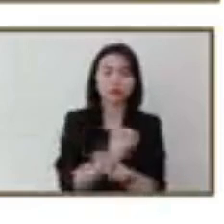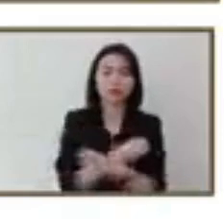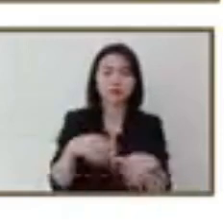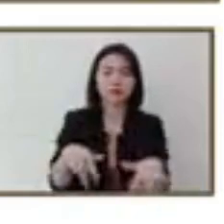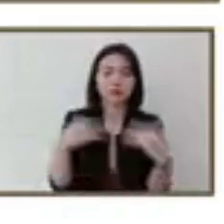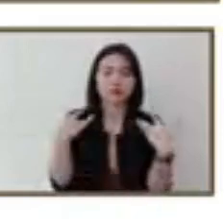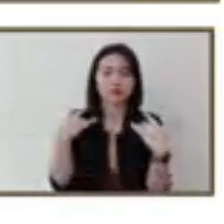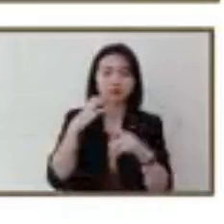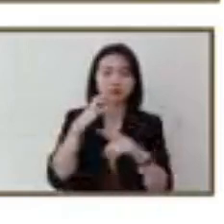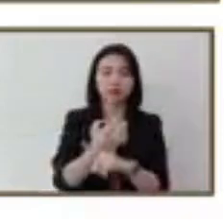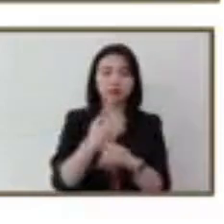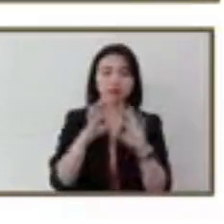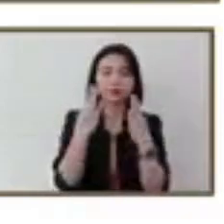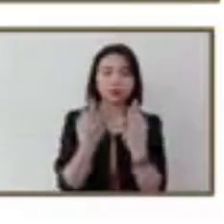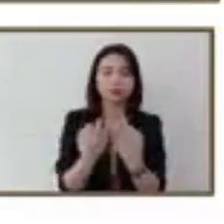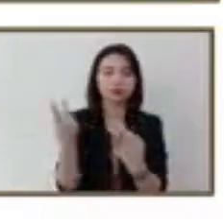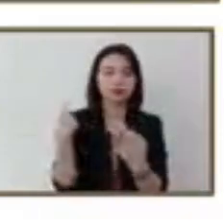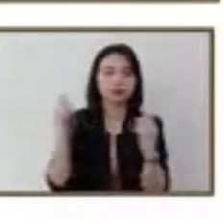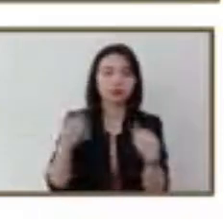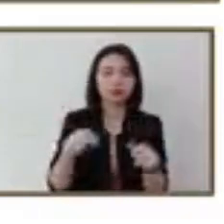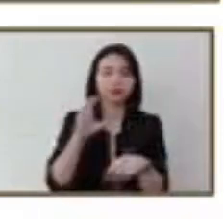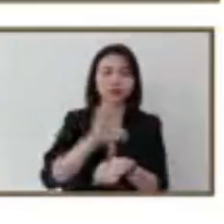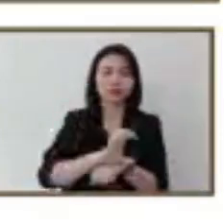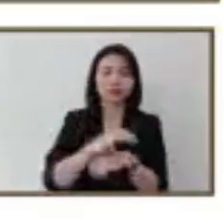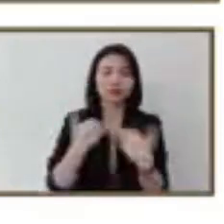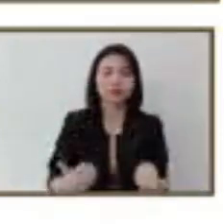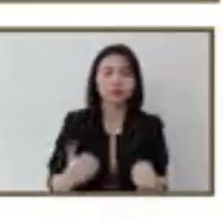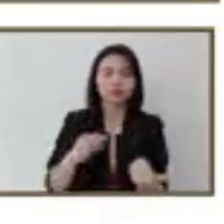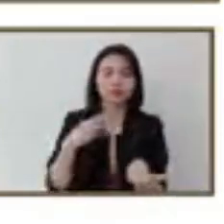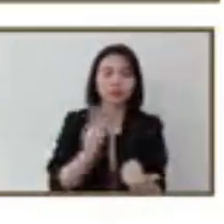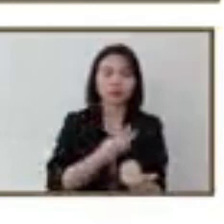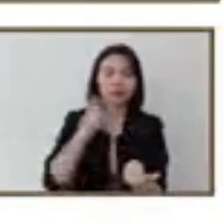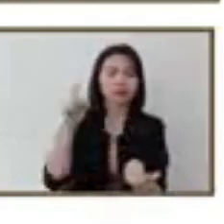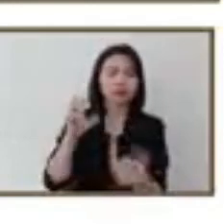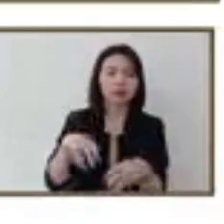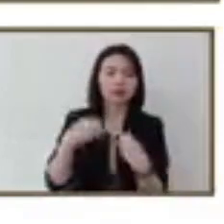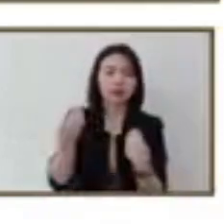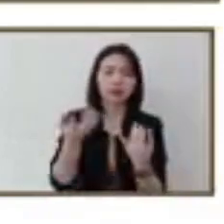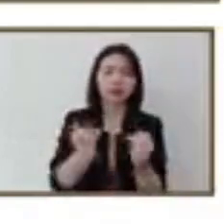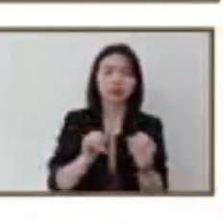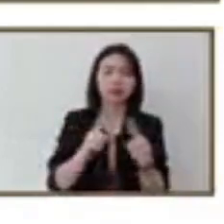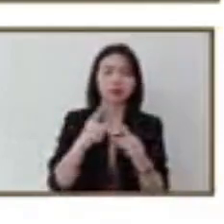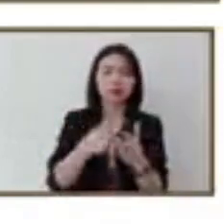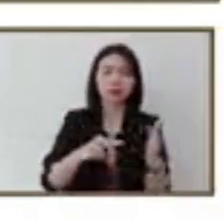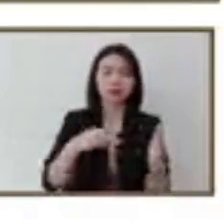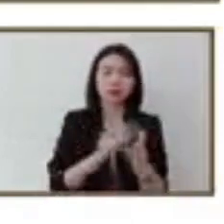Sa bawat pamilya po na nandito, let us not take it for granted, O God. Nalalaki po ang mga bata